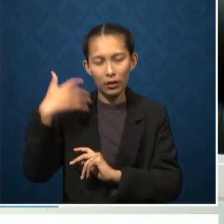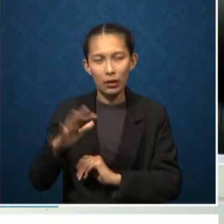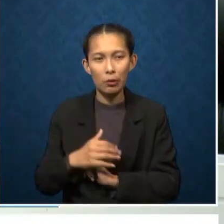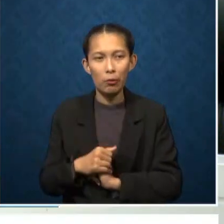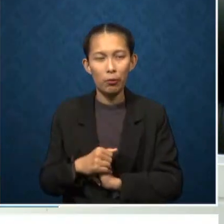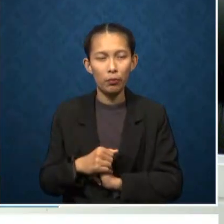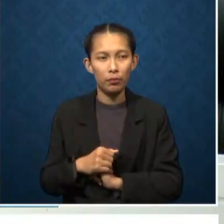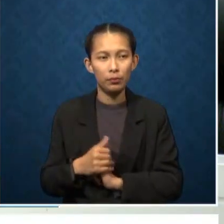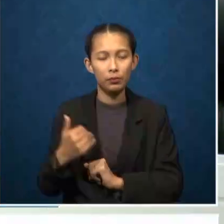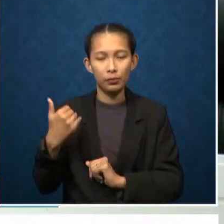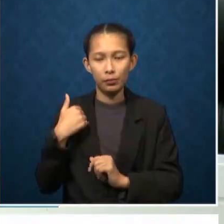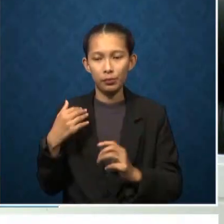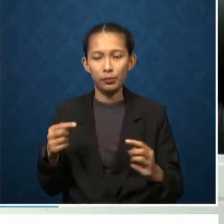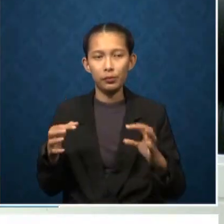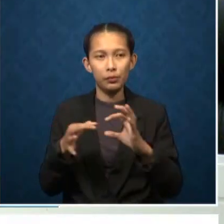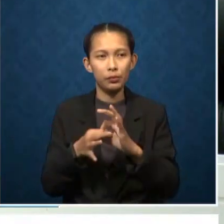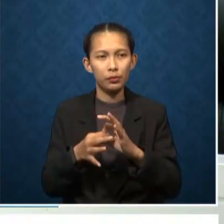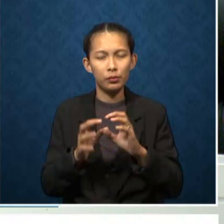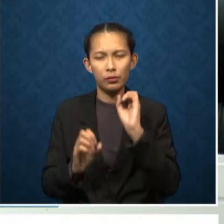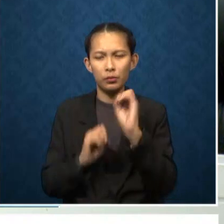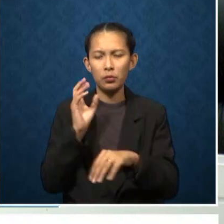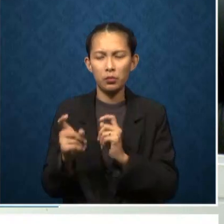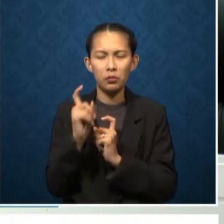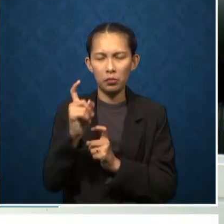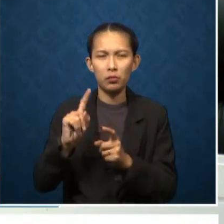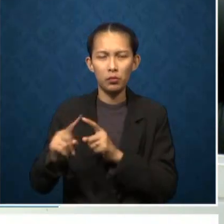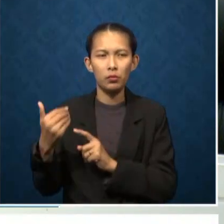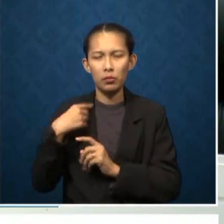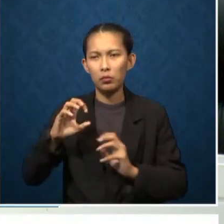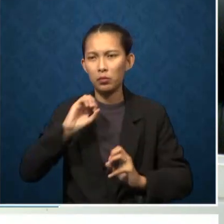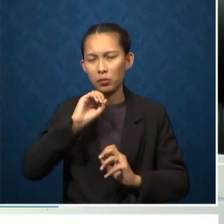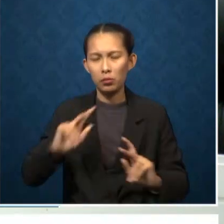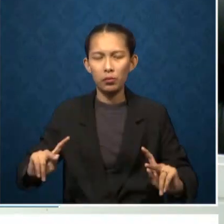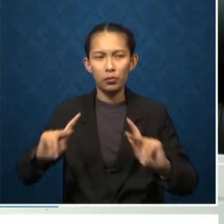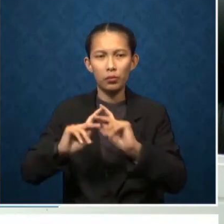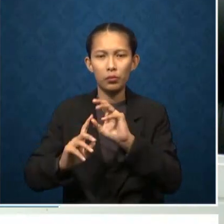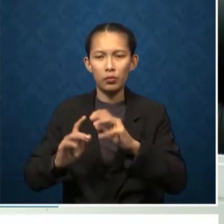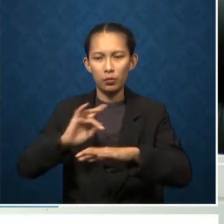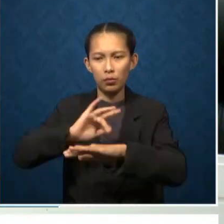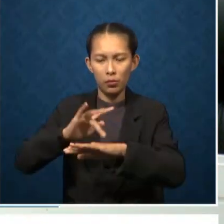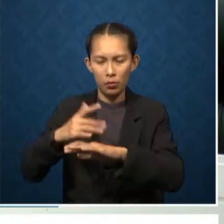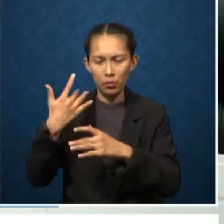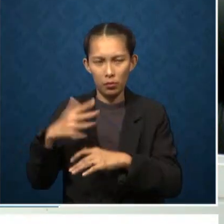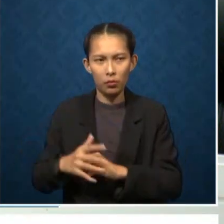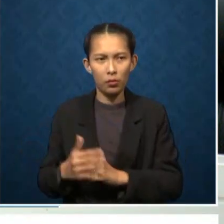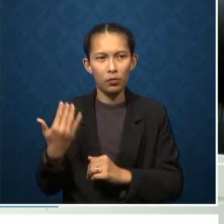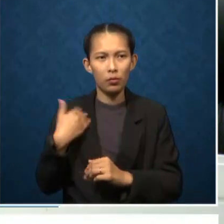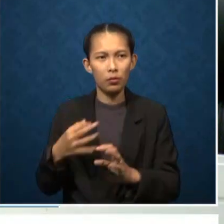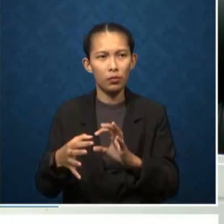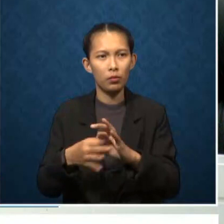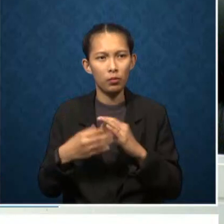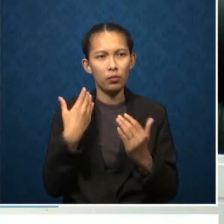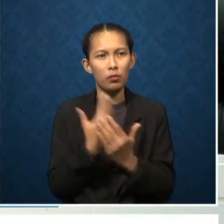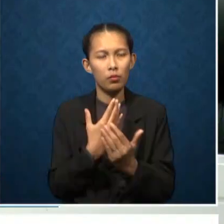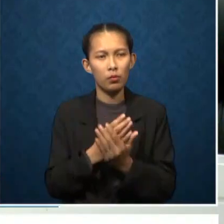ของการบริหารจัดการขยะอันตรายแล้วก็แจ้งกระทรวงทรัพยากรธรรมชาติและสิ่งแวดล้อมไปแล้วนะคะแล้วก็เรื่องของระบบคลาวด์กลางภาครัฐนะคะเ